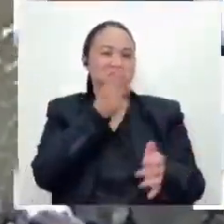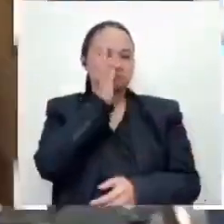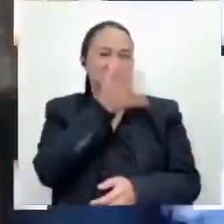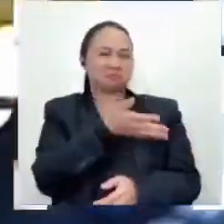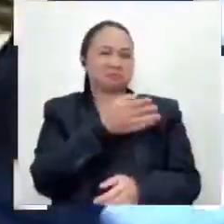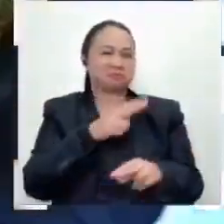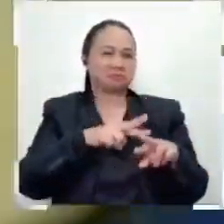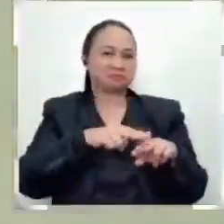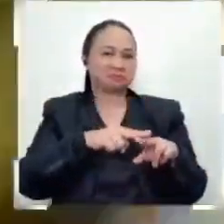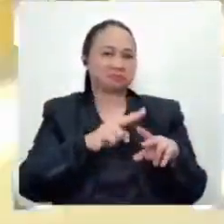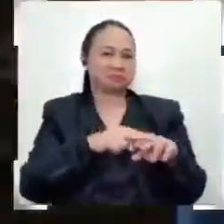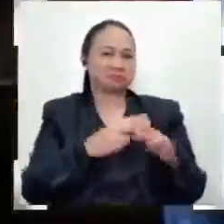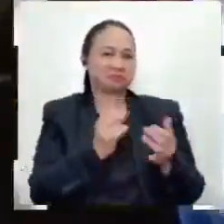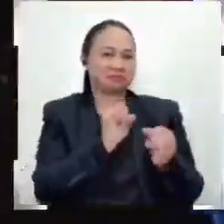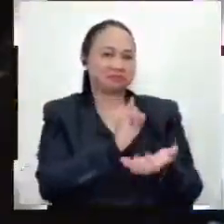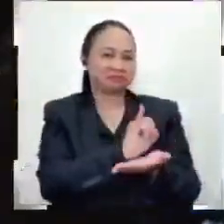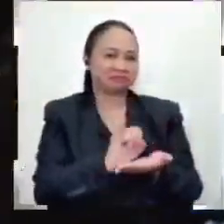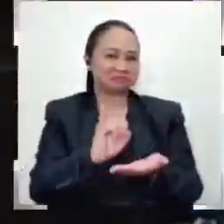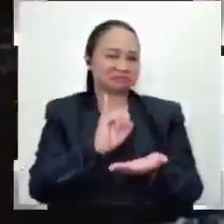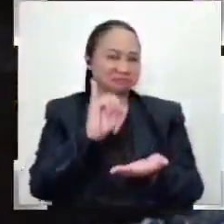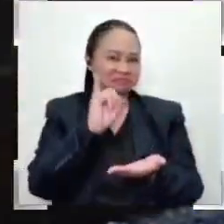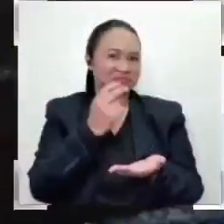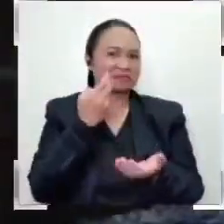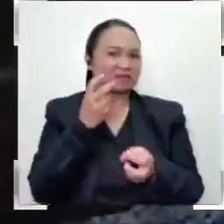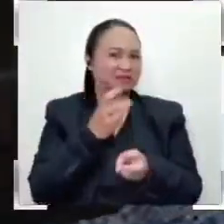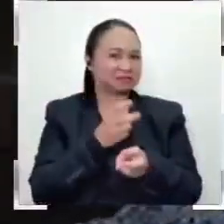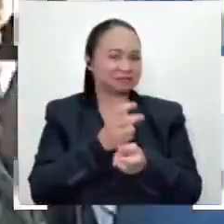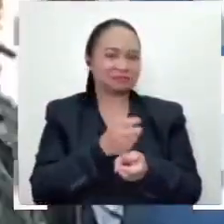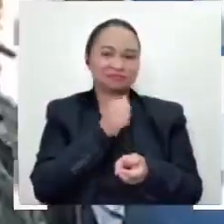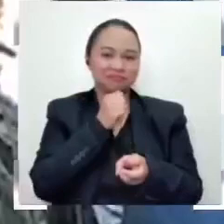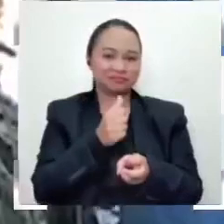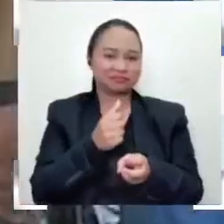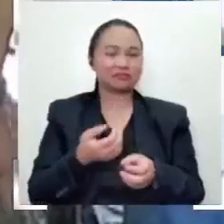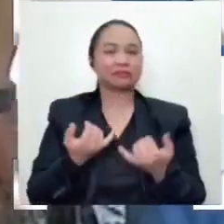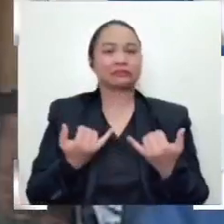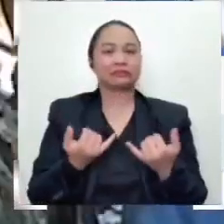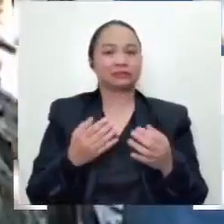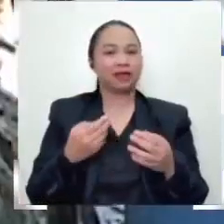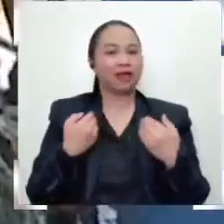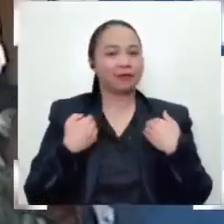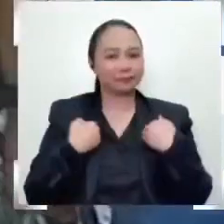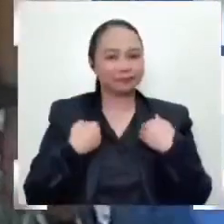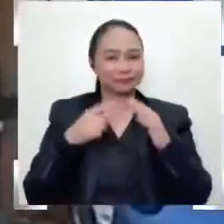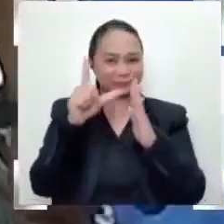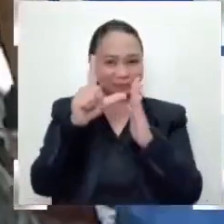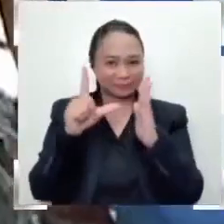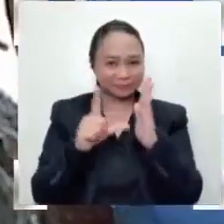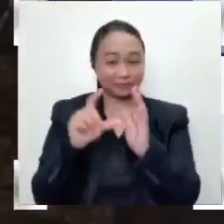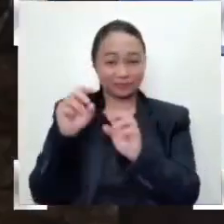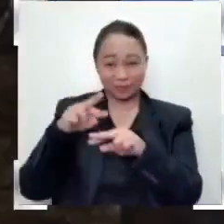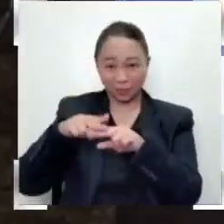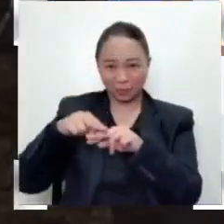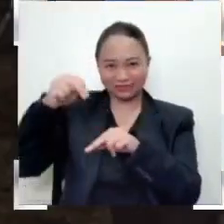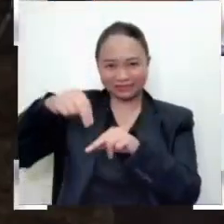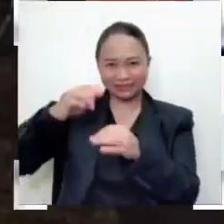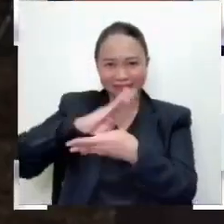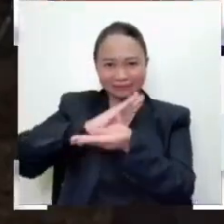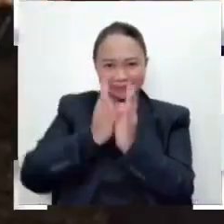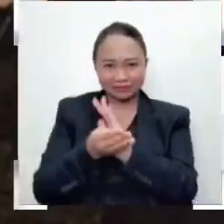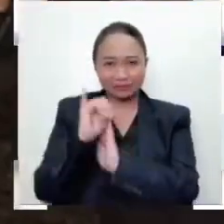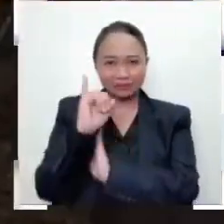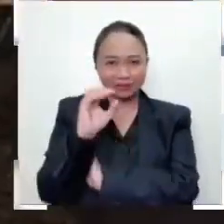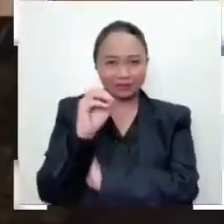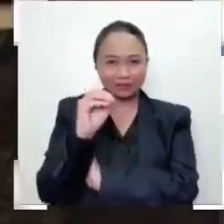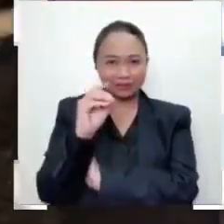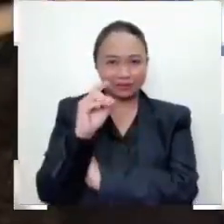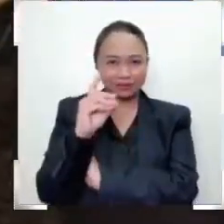Undersecretary Fermin Adriano. Nang ipasaraw ang asin law na kailangan maging iodized ang asin, marami sa mga salt farmer ay hindi kinaya ang